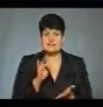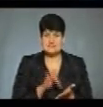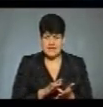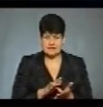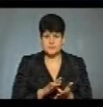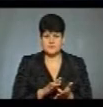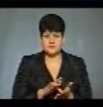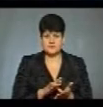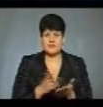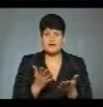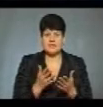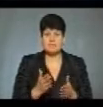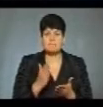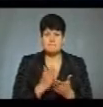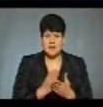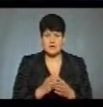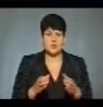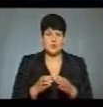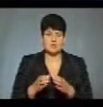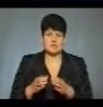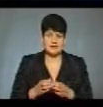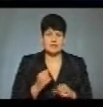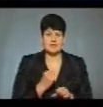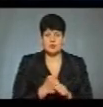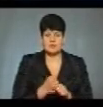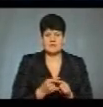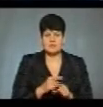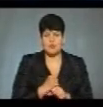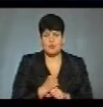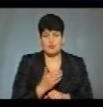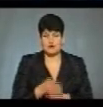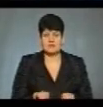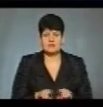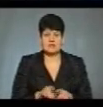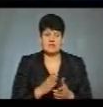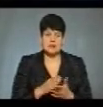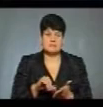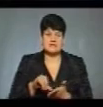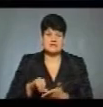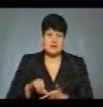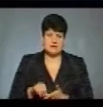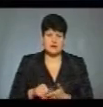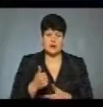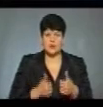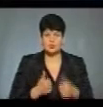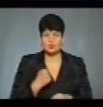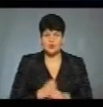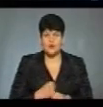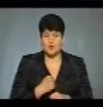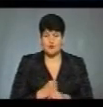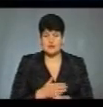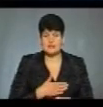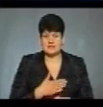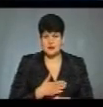відповідно, має гуртки, які виробляють такі роботи. Також є представлені конкурсні роботи із